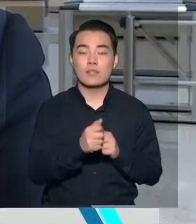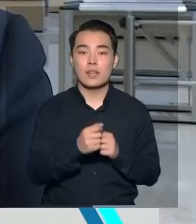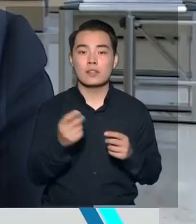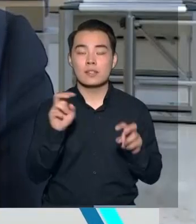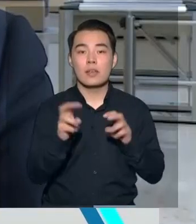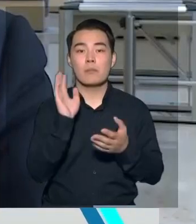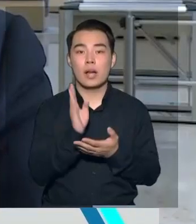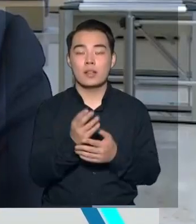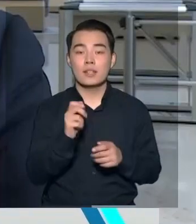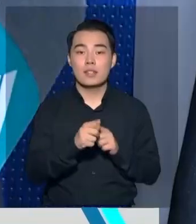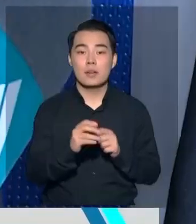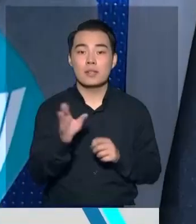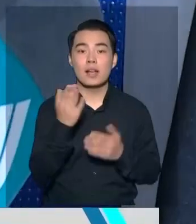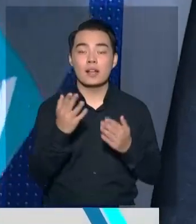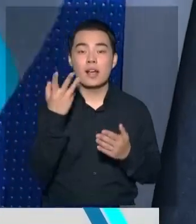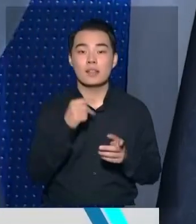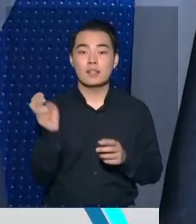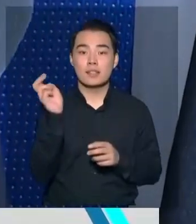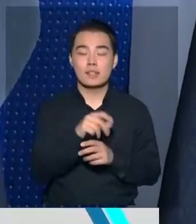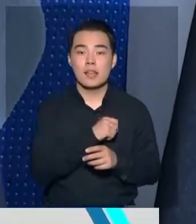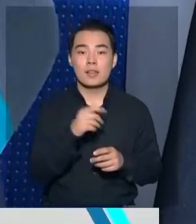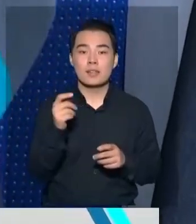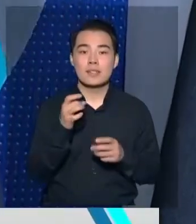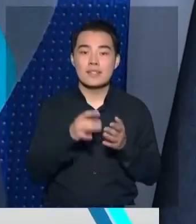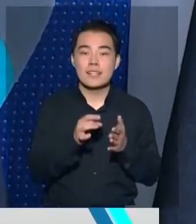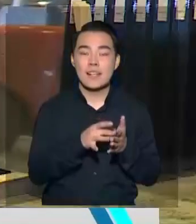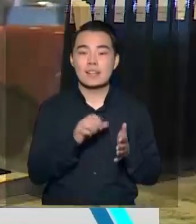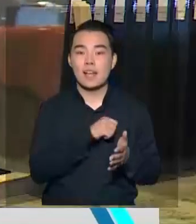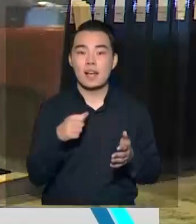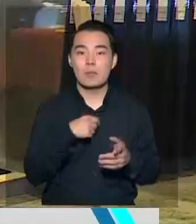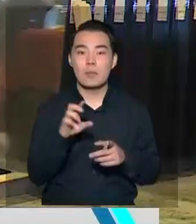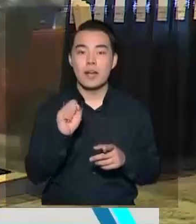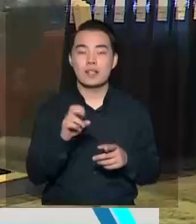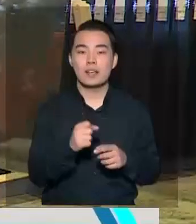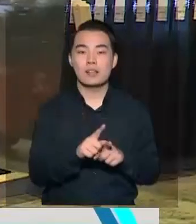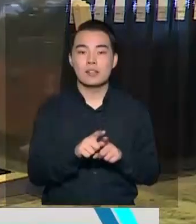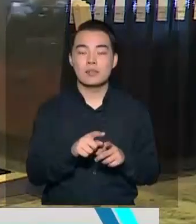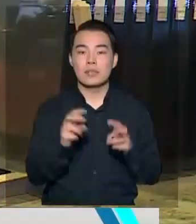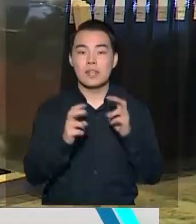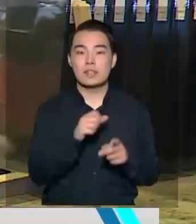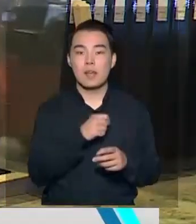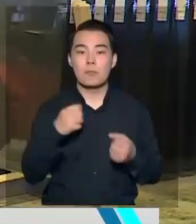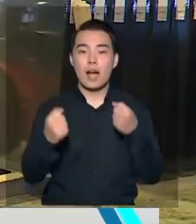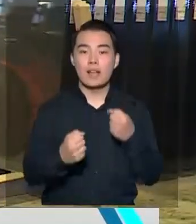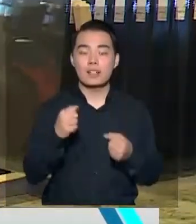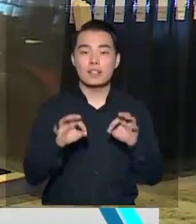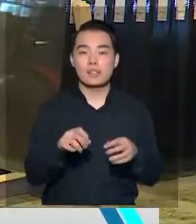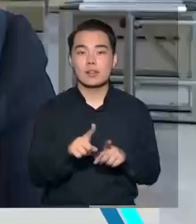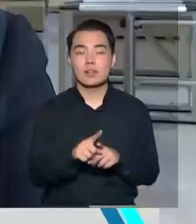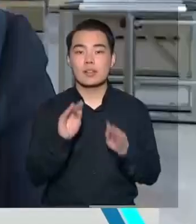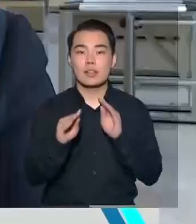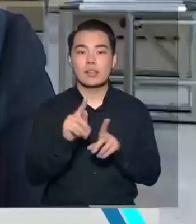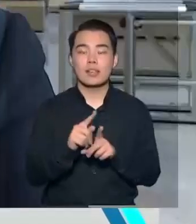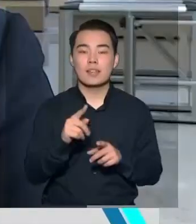Енді бұл жерде инвесторларымыз келгенде шыны шығару, ыдыстар, банкілер шығару, одан кейін айна шығару бар, көліктің лобовойы бар, шығаратын